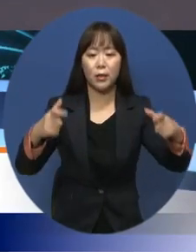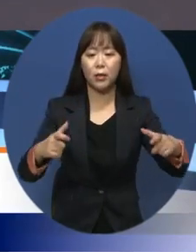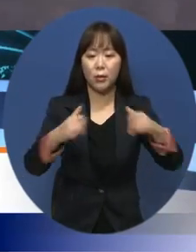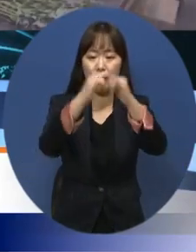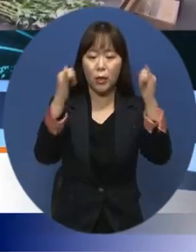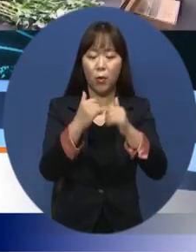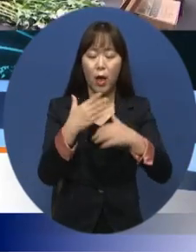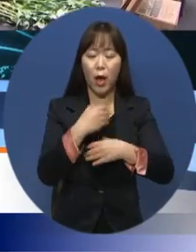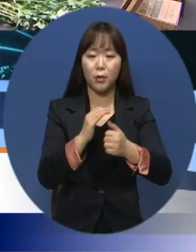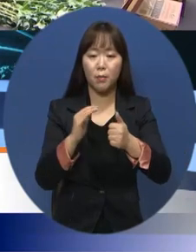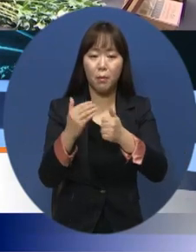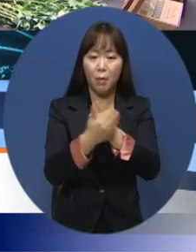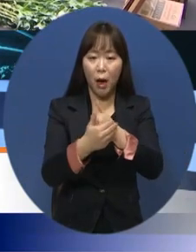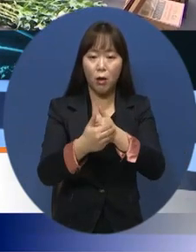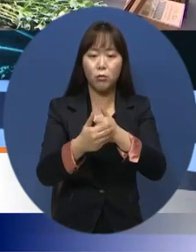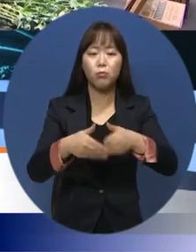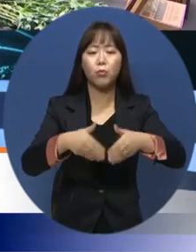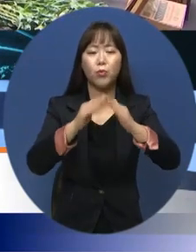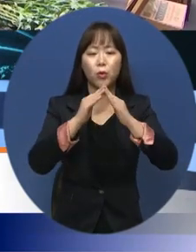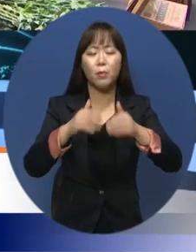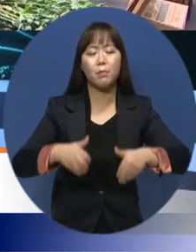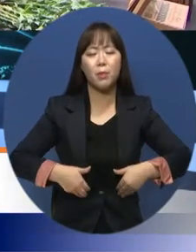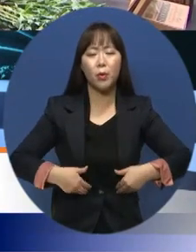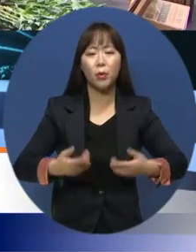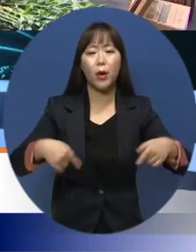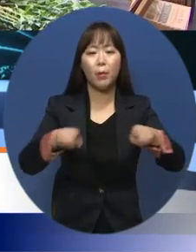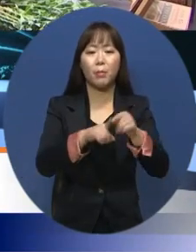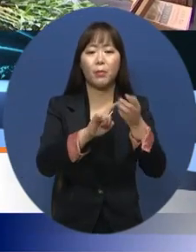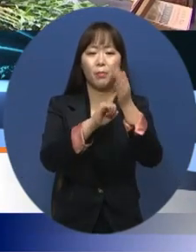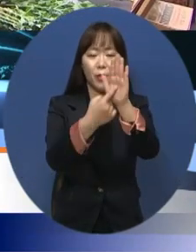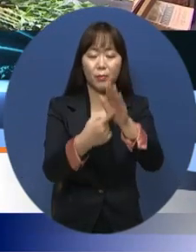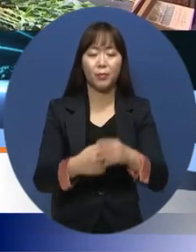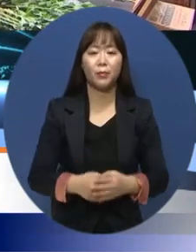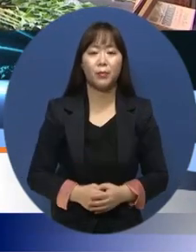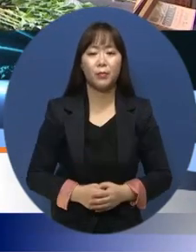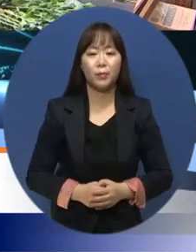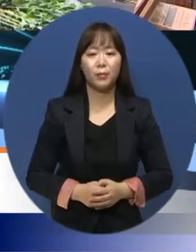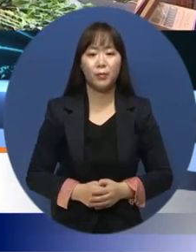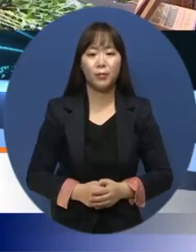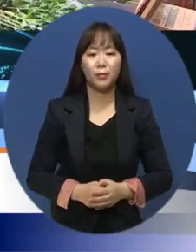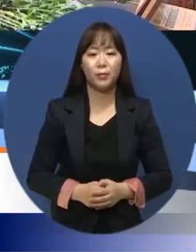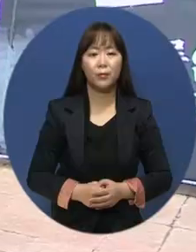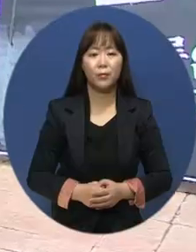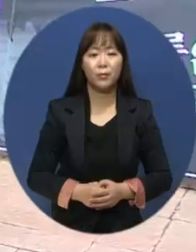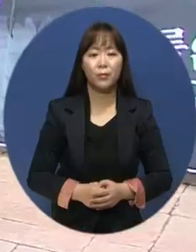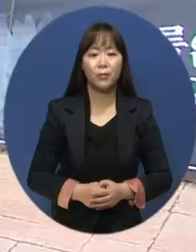안전망 구축에 대한 필요성도 함께 제기됐습니다. 보도에 박성용 기자입니다.